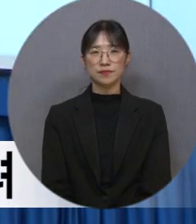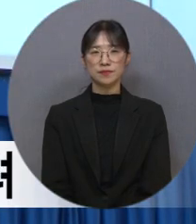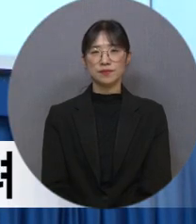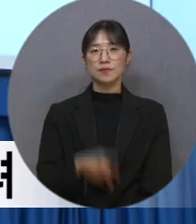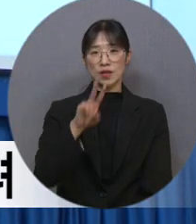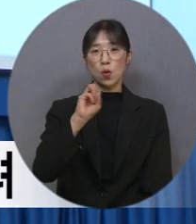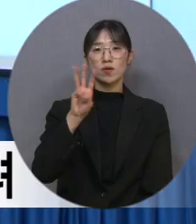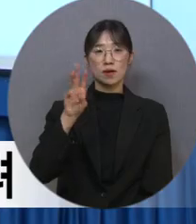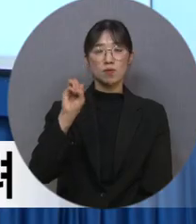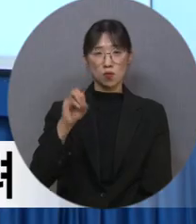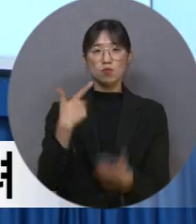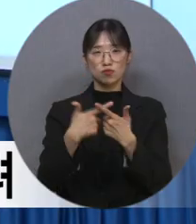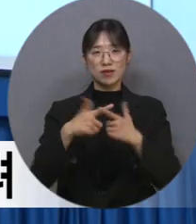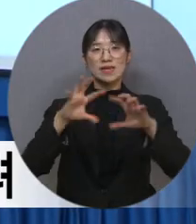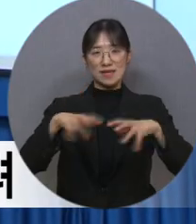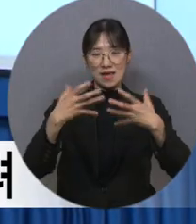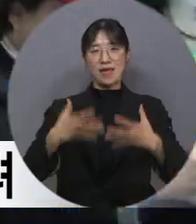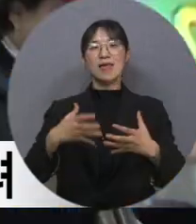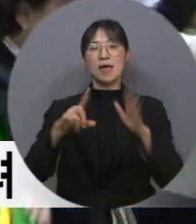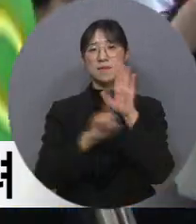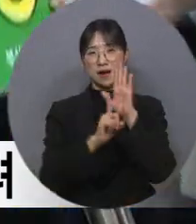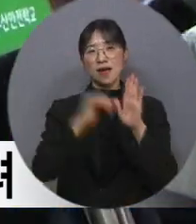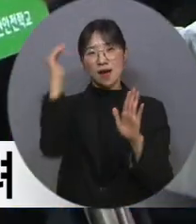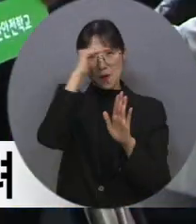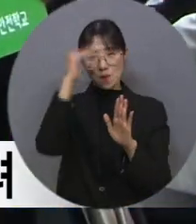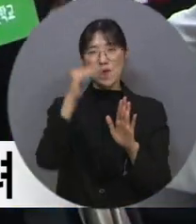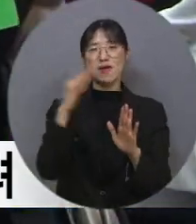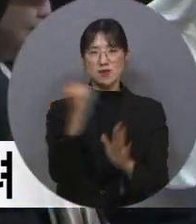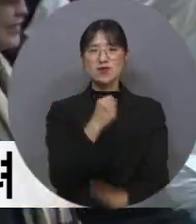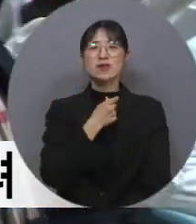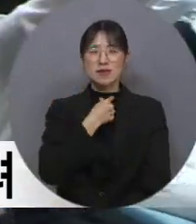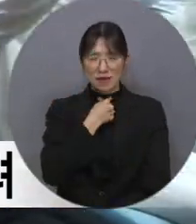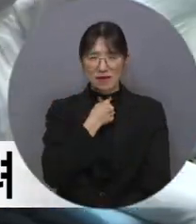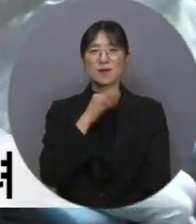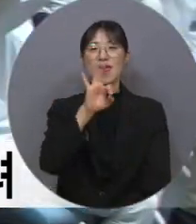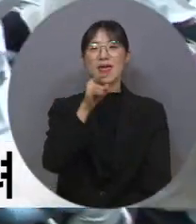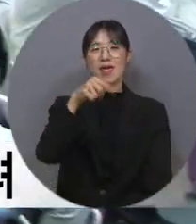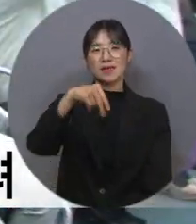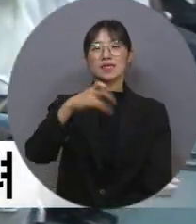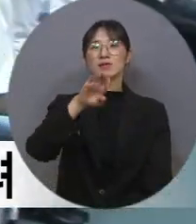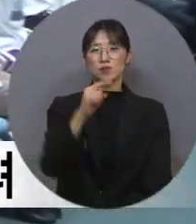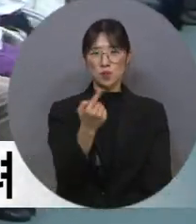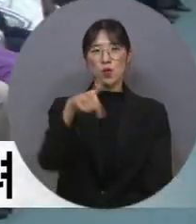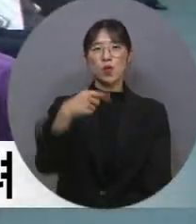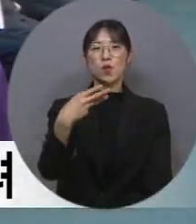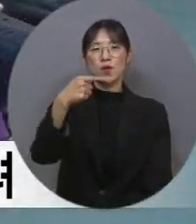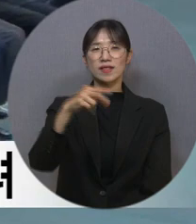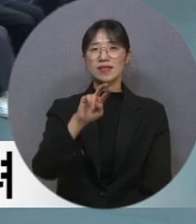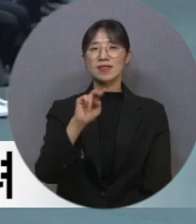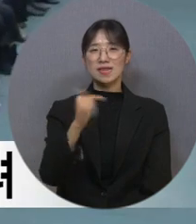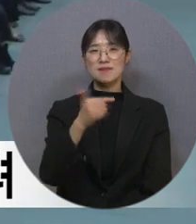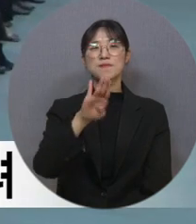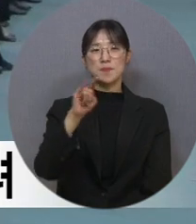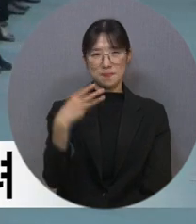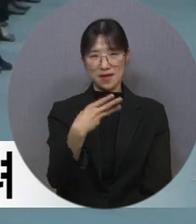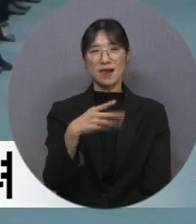2030 부산 세계박람회 유치기원 엑스포 골든벨이 지난 22일 부산시청 대회의실에서